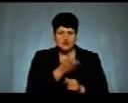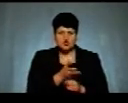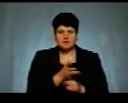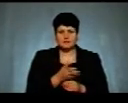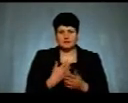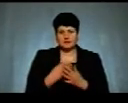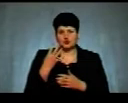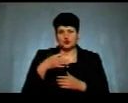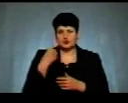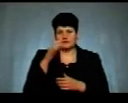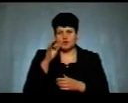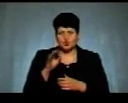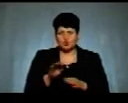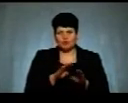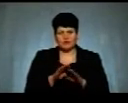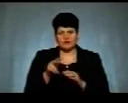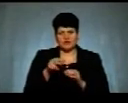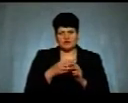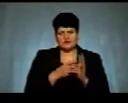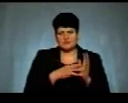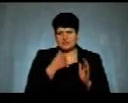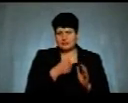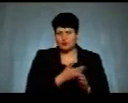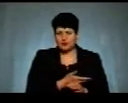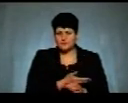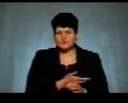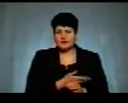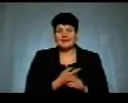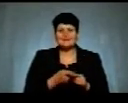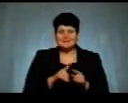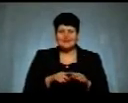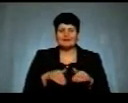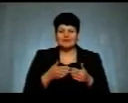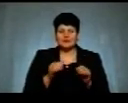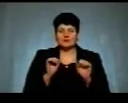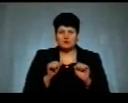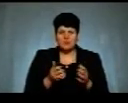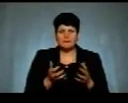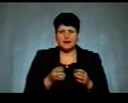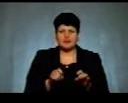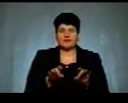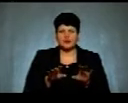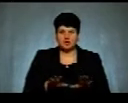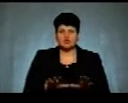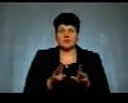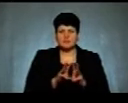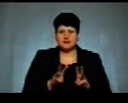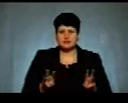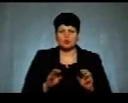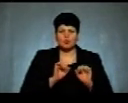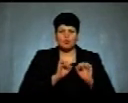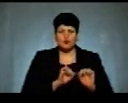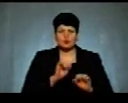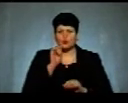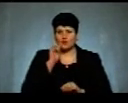майже на 41% порівняння з 2018 році. Це дало змогу прийняти рішення міністром оборони